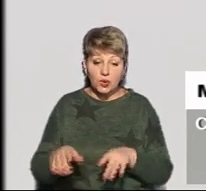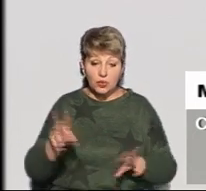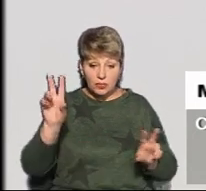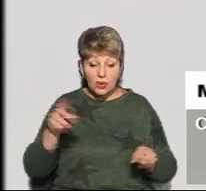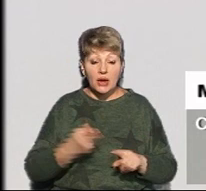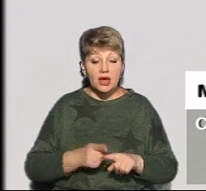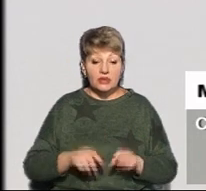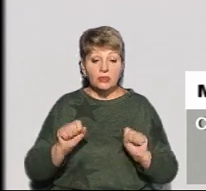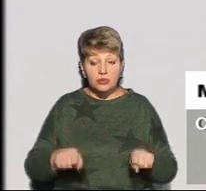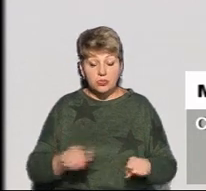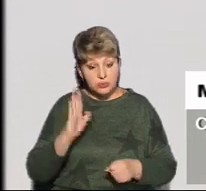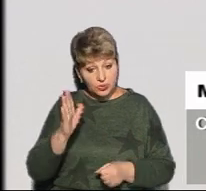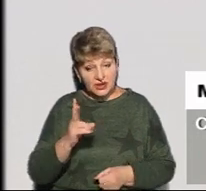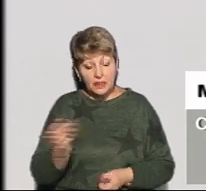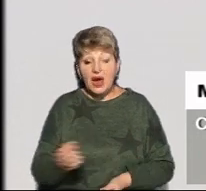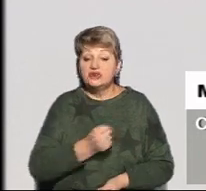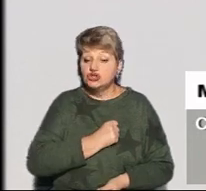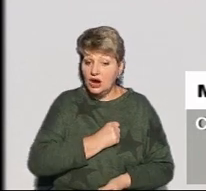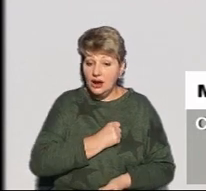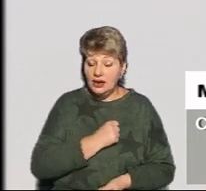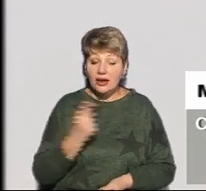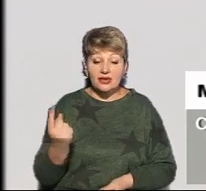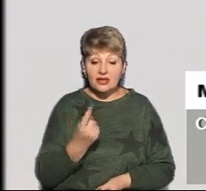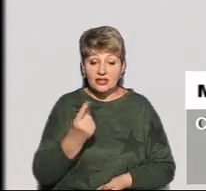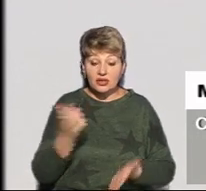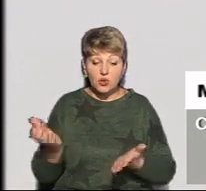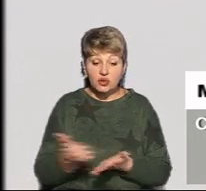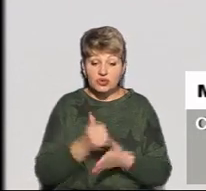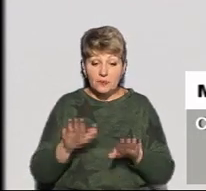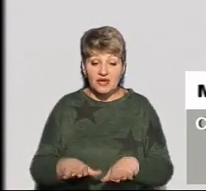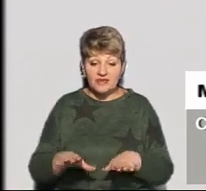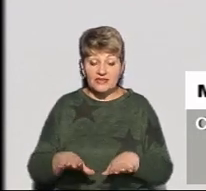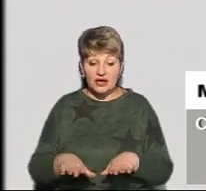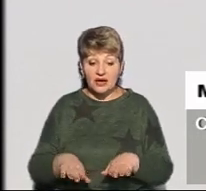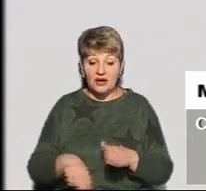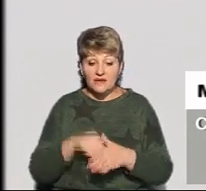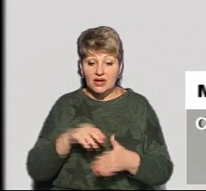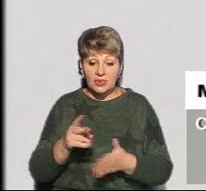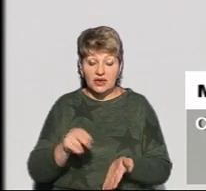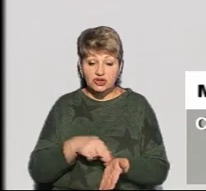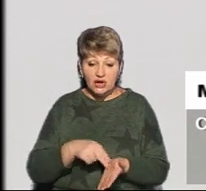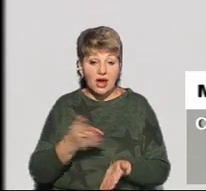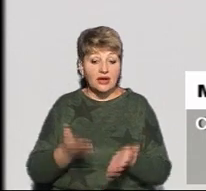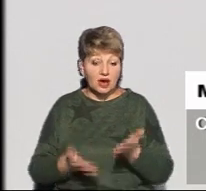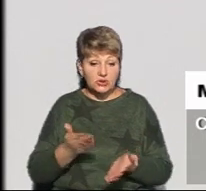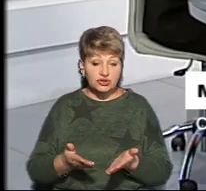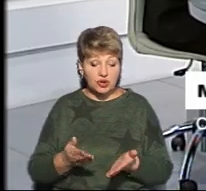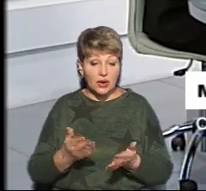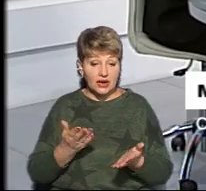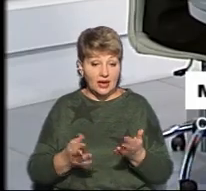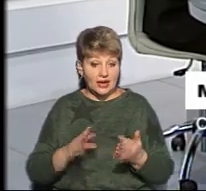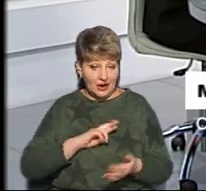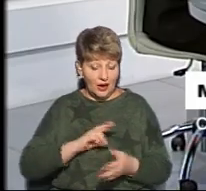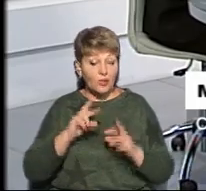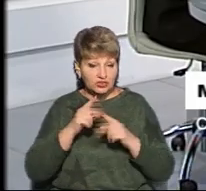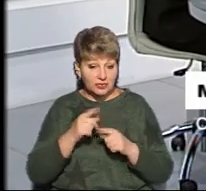буде, на жаль, можливо, чи не єдиний успіх Народного руху на місцевих виборах на Черкащині, якщо я помиляюся, тільки зрадію від цього.